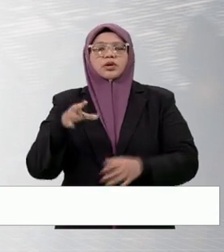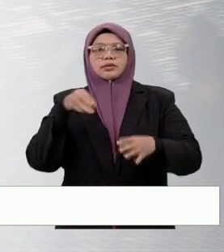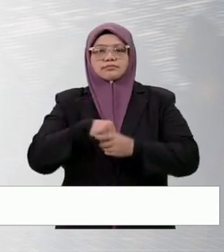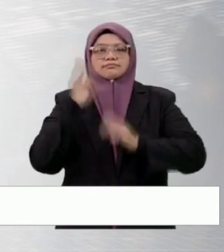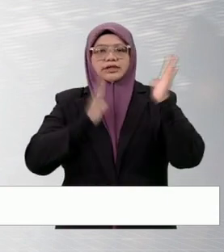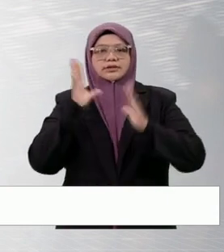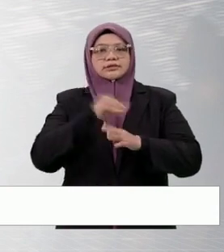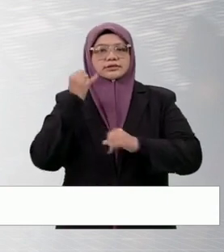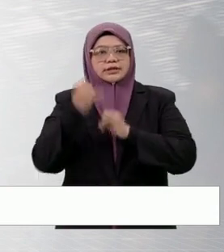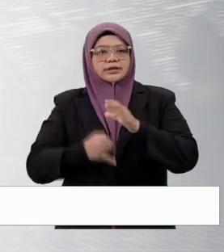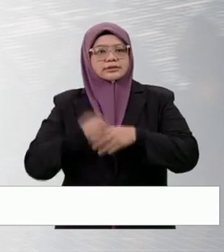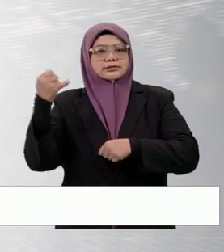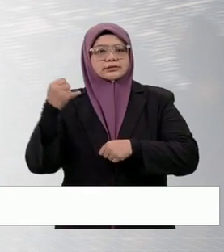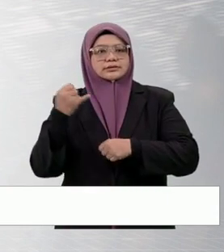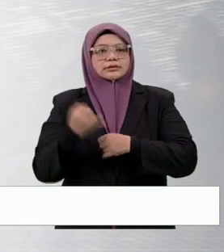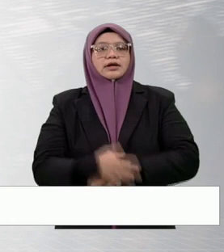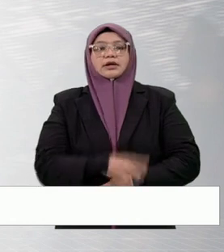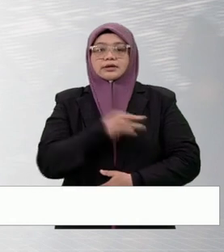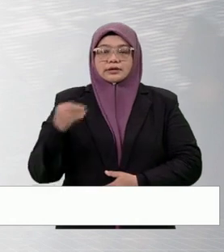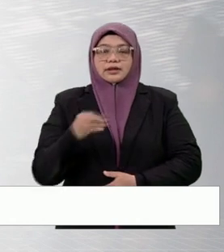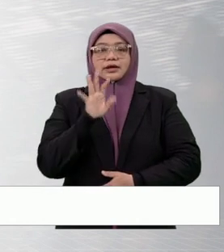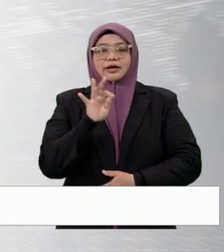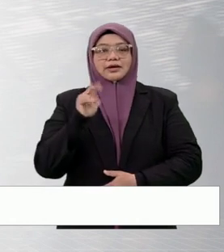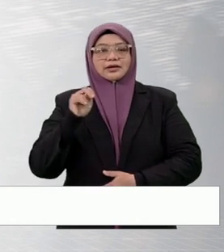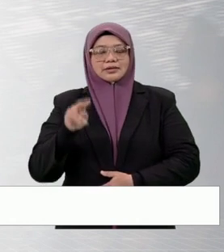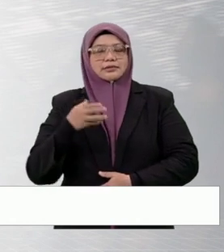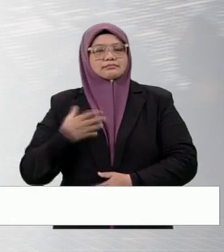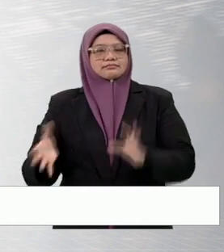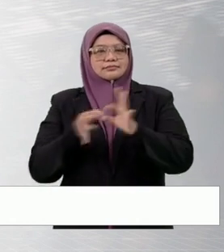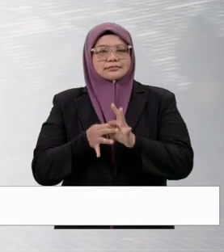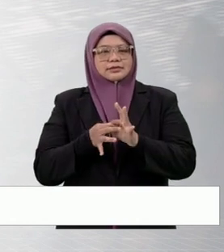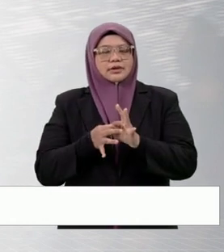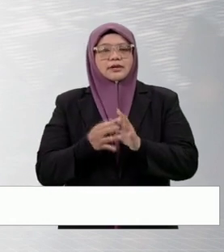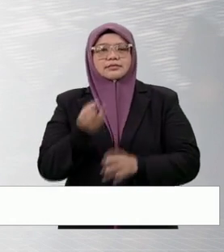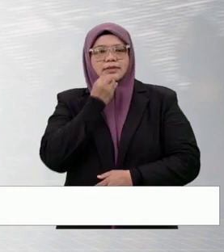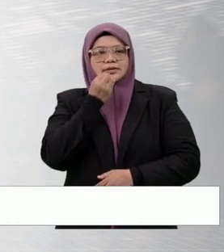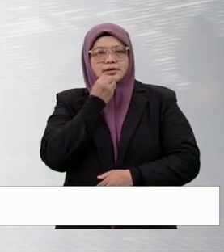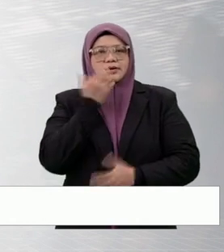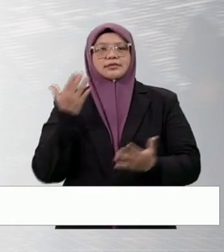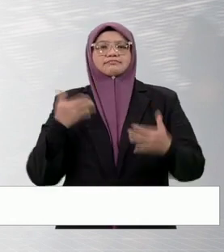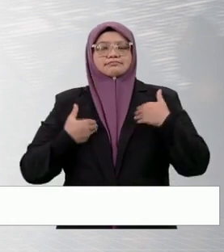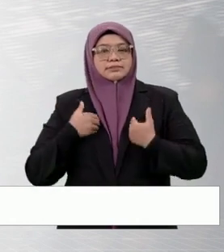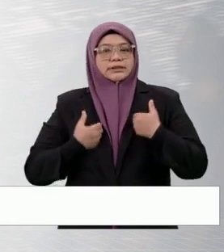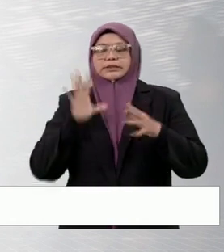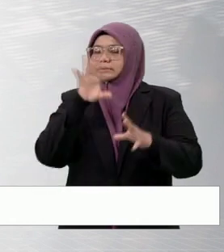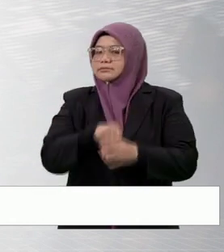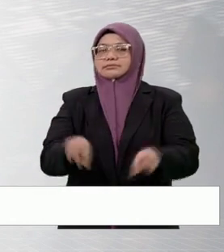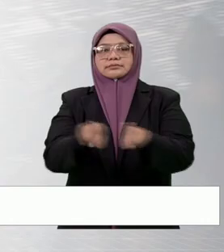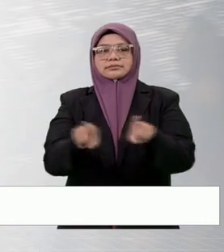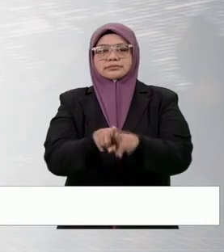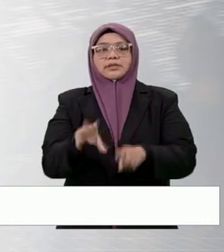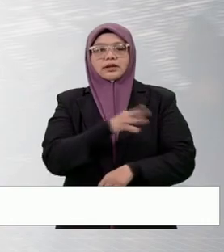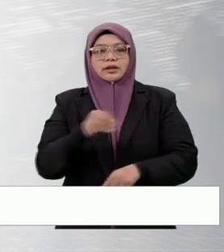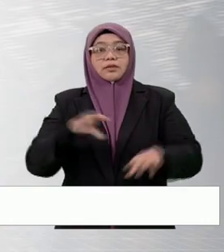antar bangsa Selain itu merancang untuk menggabungkan tanaman makanan ternakan dalam ladang tersebut yang akan